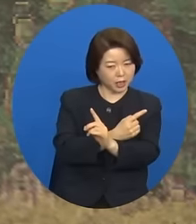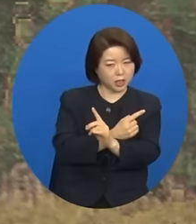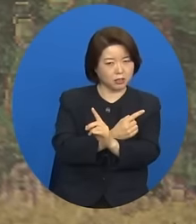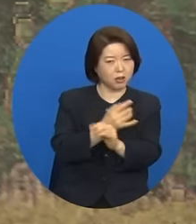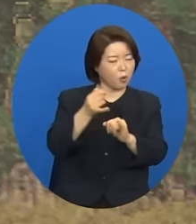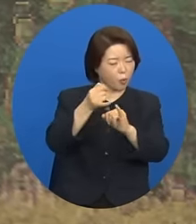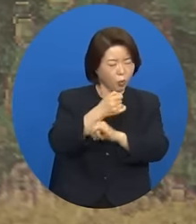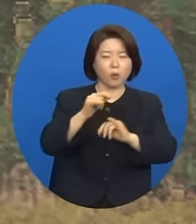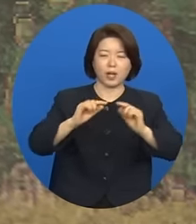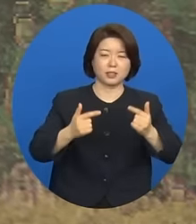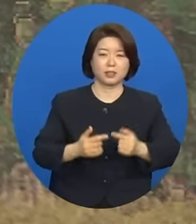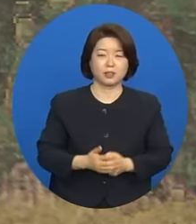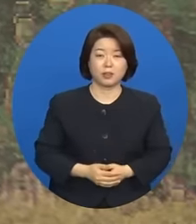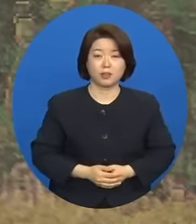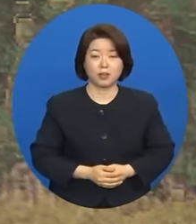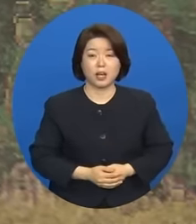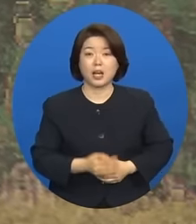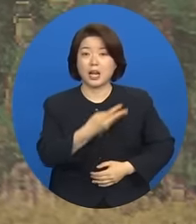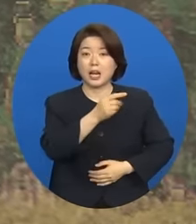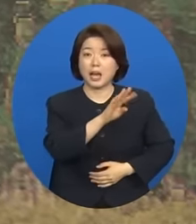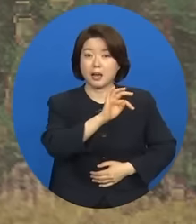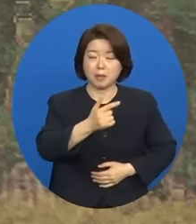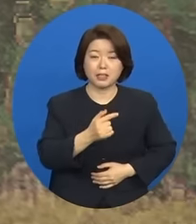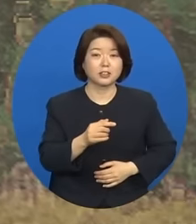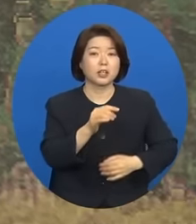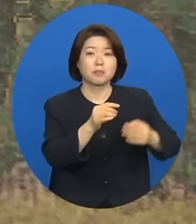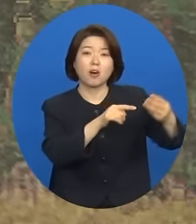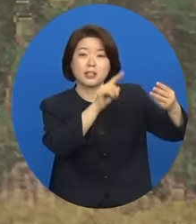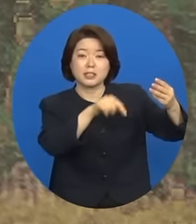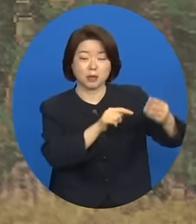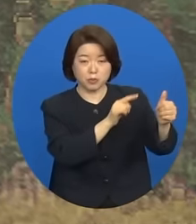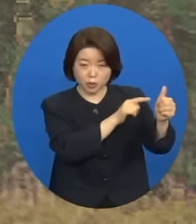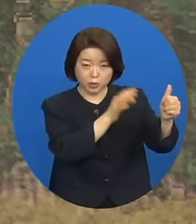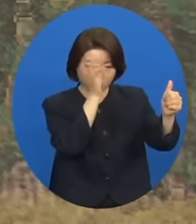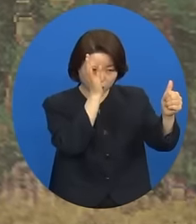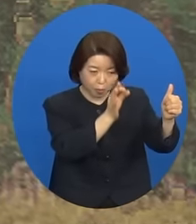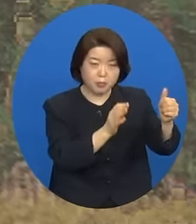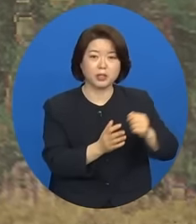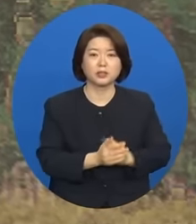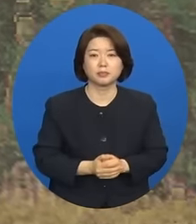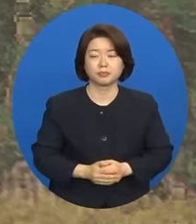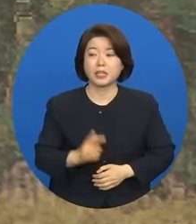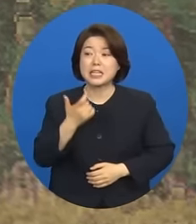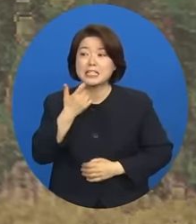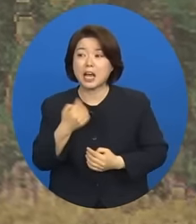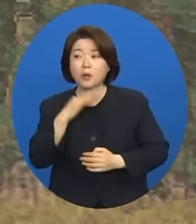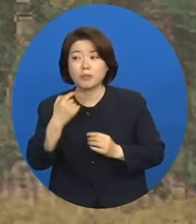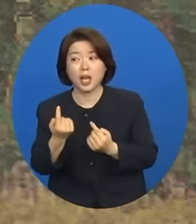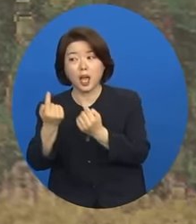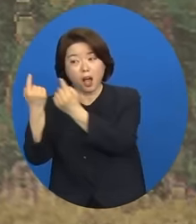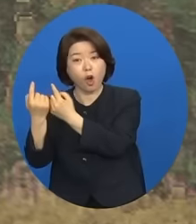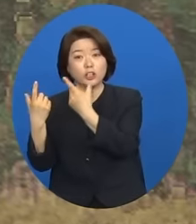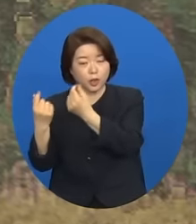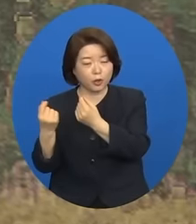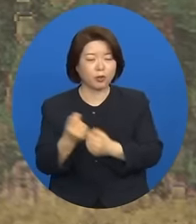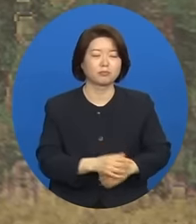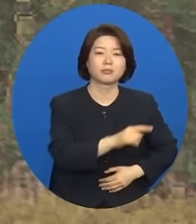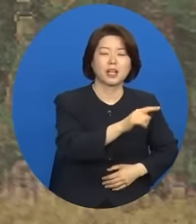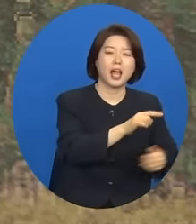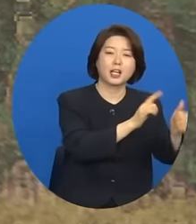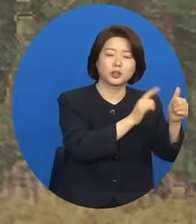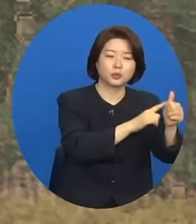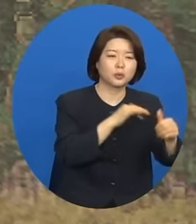드렸어요. 라반을 보시기 바랍니다. 야곱만 나이가 든 것이 아니라 라반도 20년, 20세를 더 나이를 먹게 됩니다.